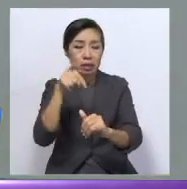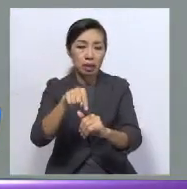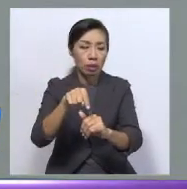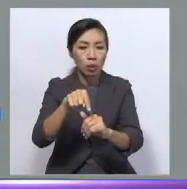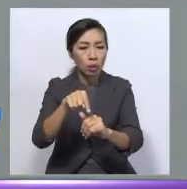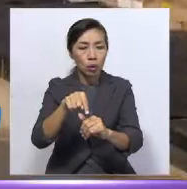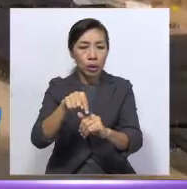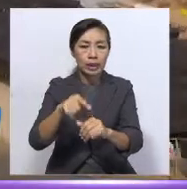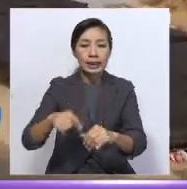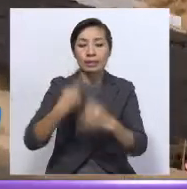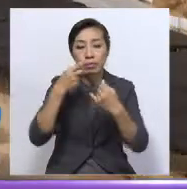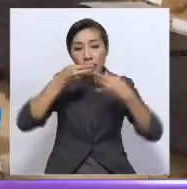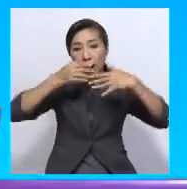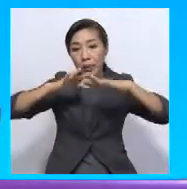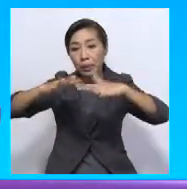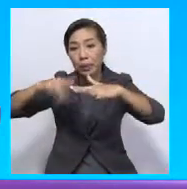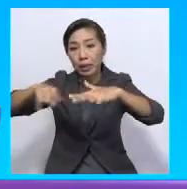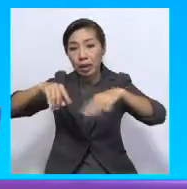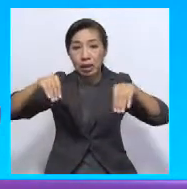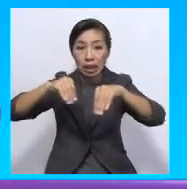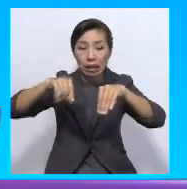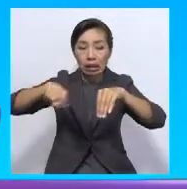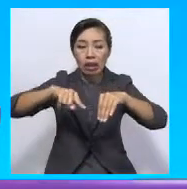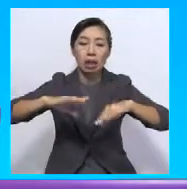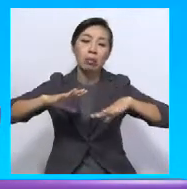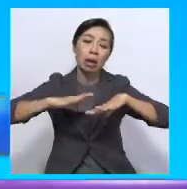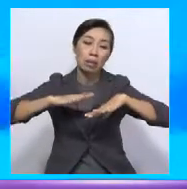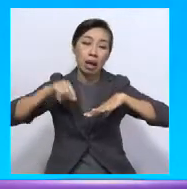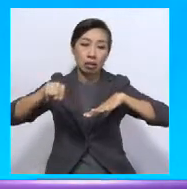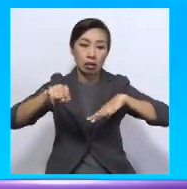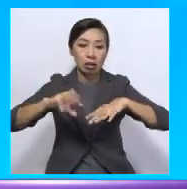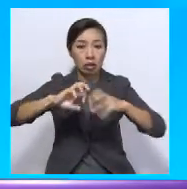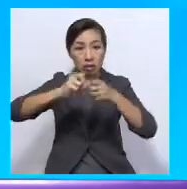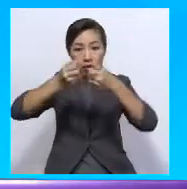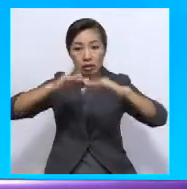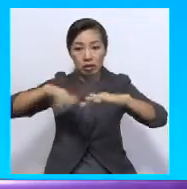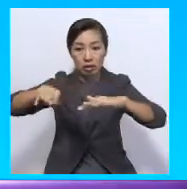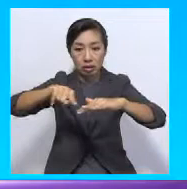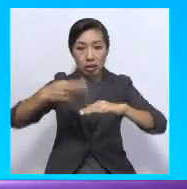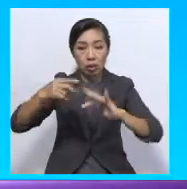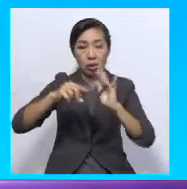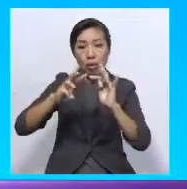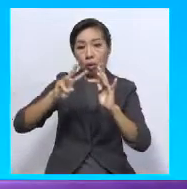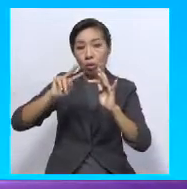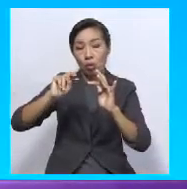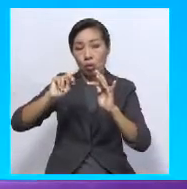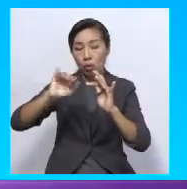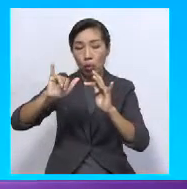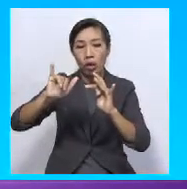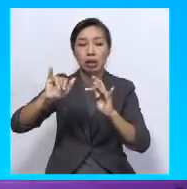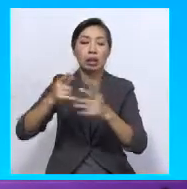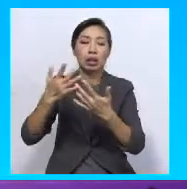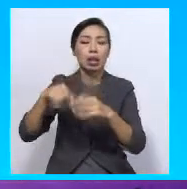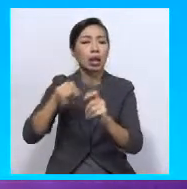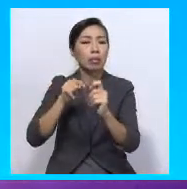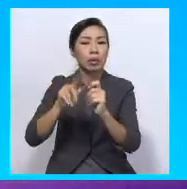พากันออกมาพักผ่อนตามหาดทรายริมฝั่งแม่น้ำโขงค่ะโดยเฉพาะที่หาดห้วยตะหลงแห่งนี้ที่บ้านใหม่ตำบลกุดบ